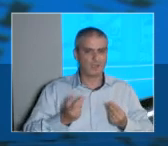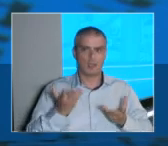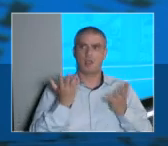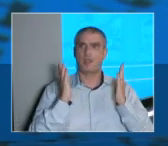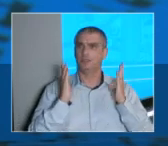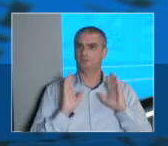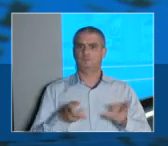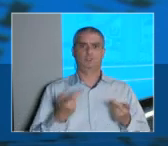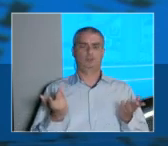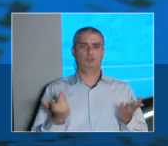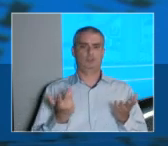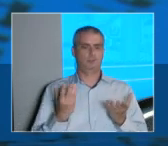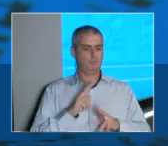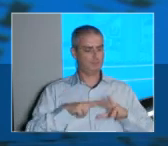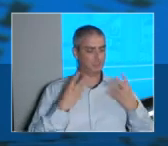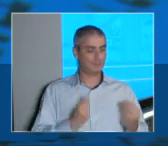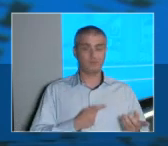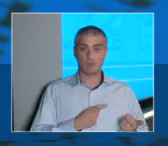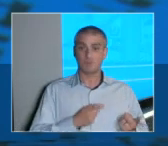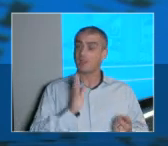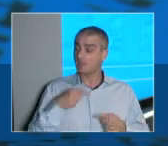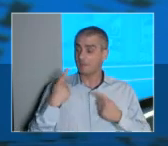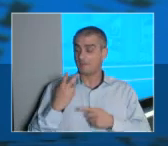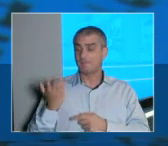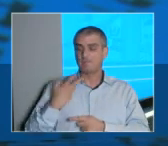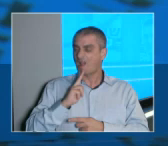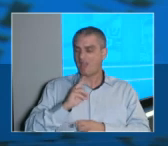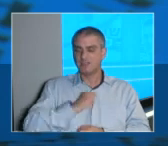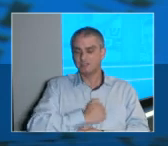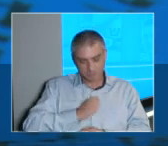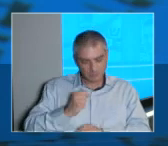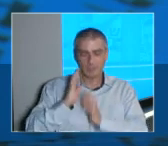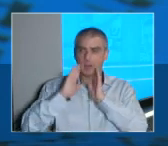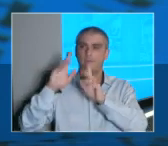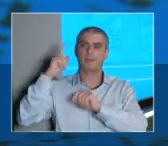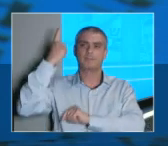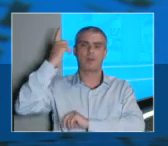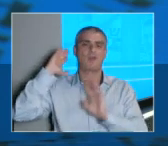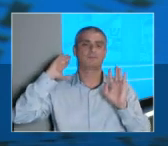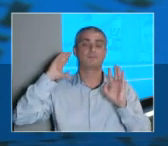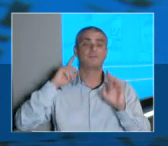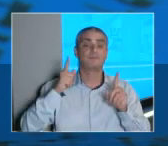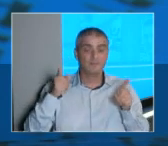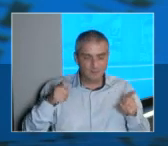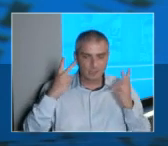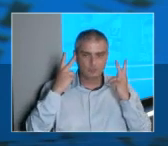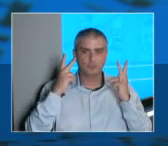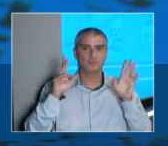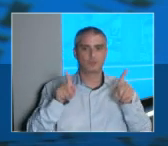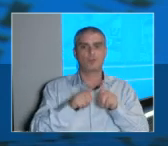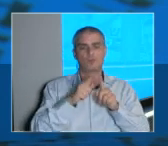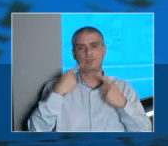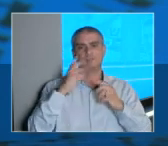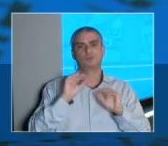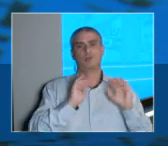הרבה מצב טוב, וגם בימים של כללה בצער צריך לעבוד את הקדוש ברוך הוא, והעבודה הזאת חשובה לא פחות מאשר